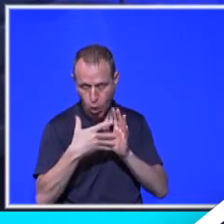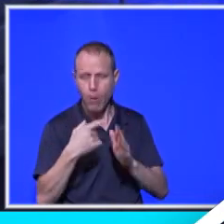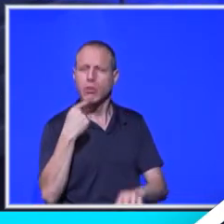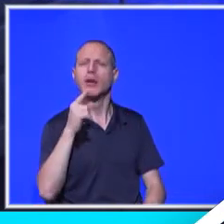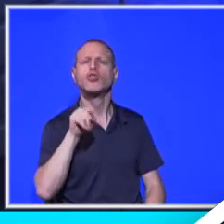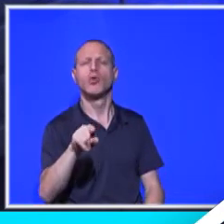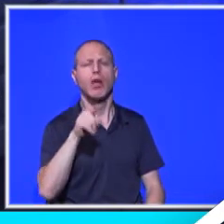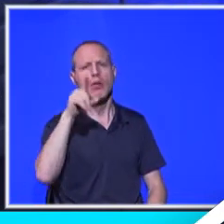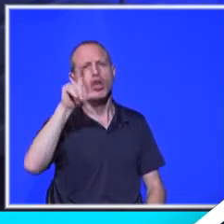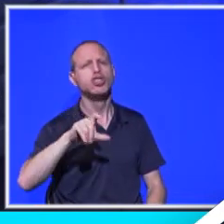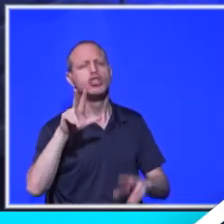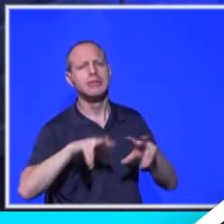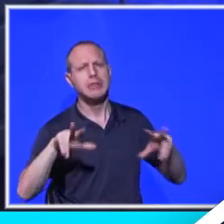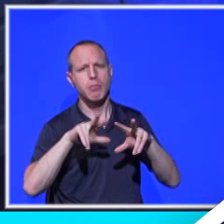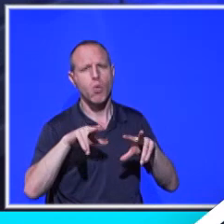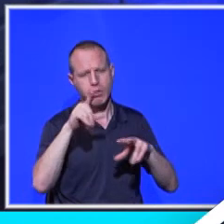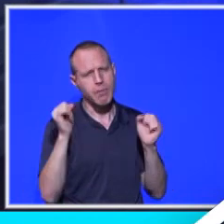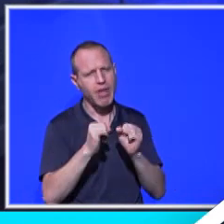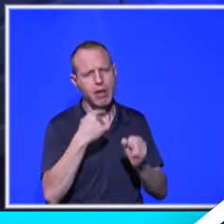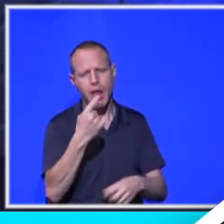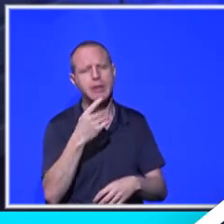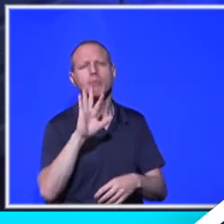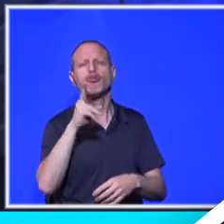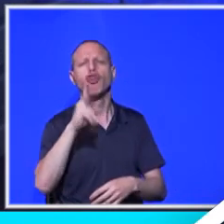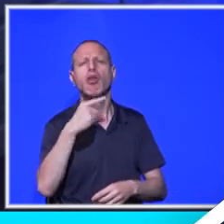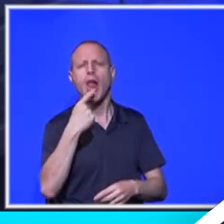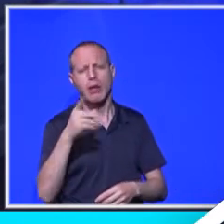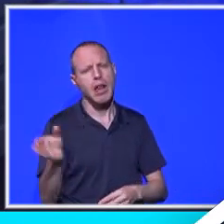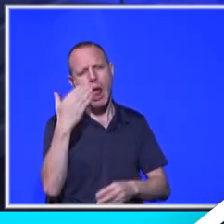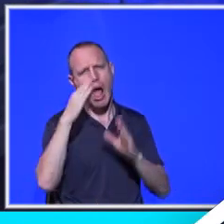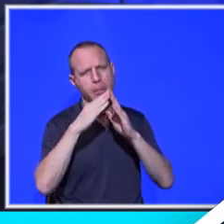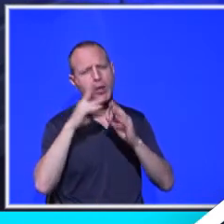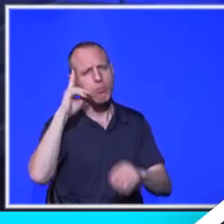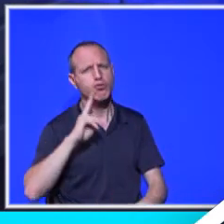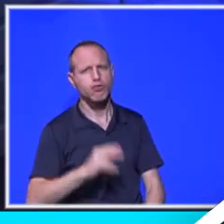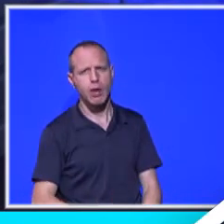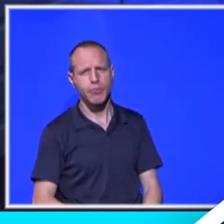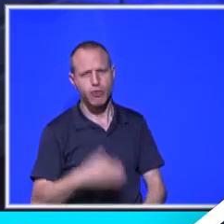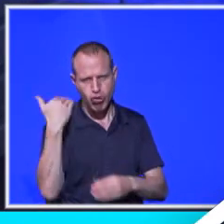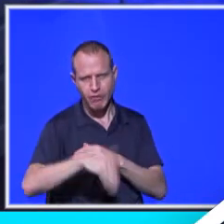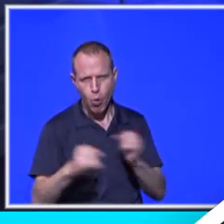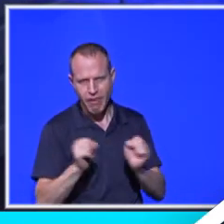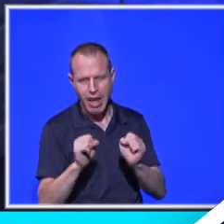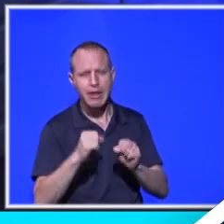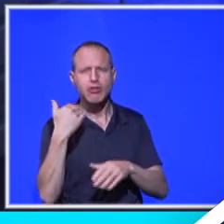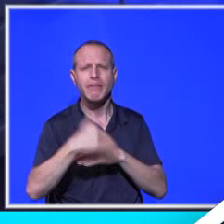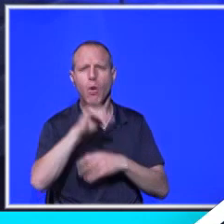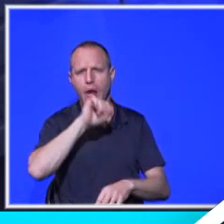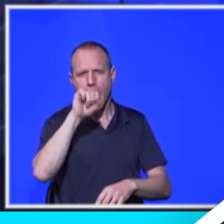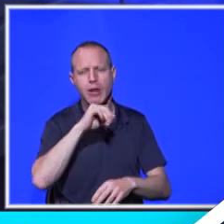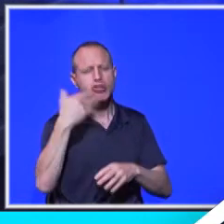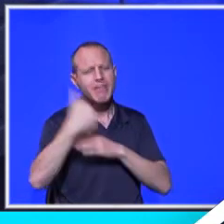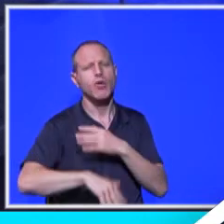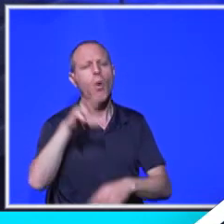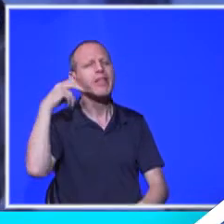אותה. אתה איש ציבור ואתה מפחד להביע את מה שיש לך להביע, לך הביתה, בושה. שיפסיקו לפחד, שיפסיקו לקק, שיפסיקו